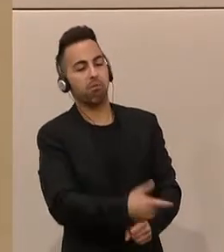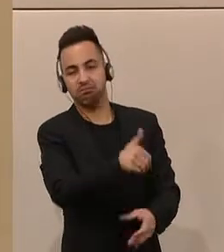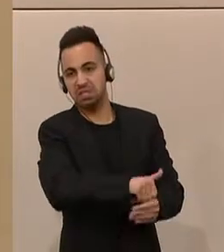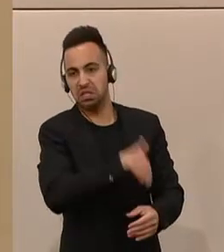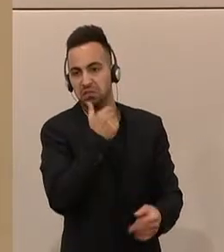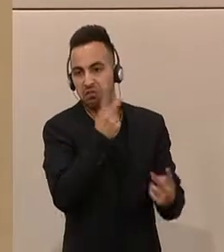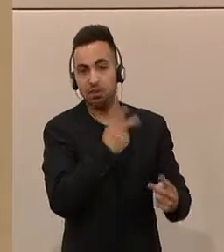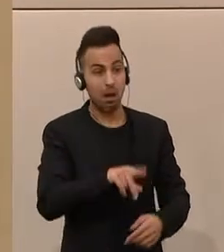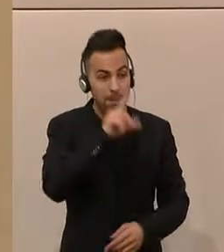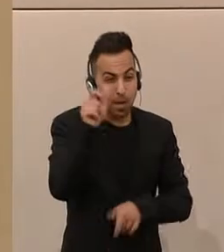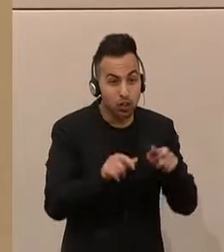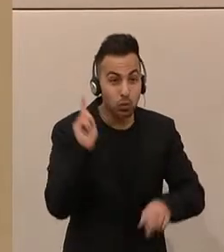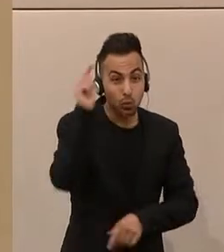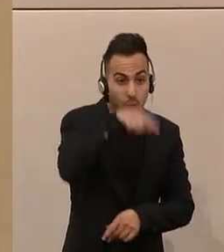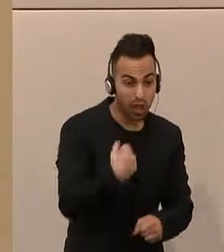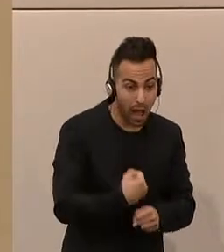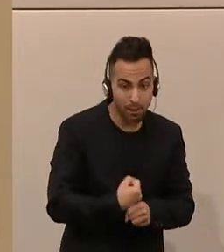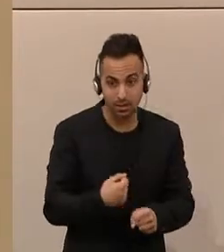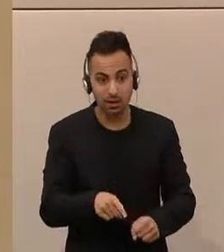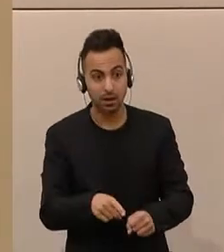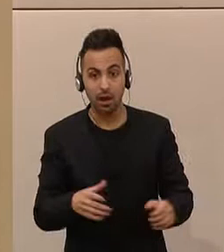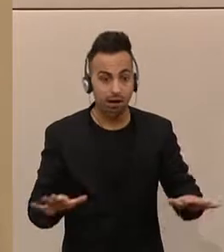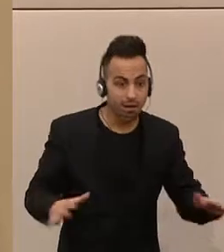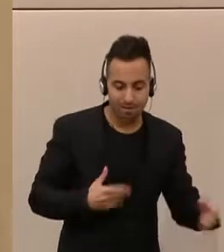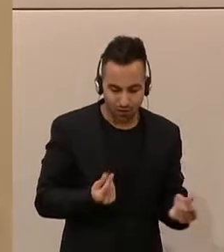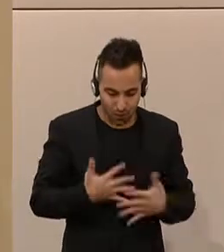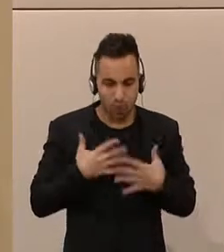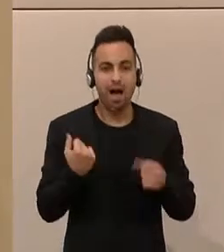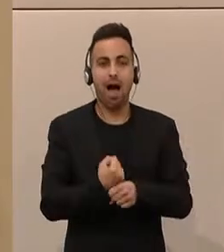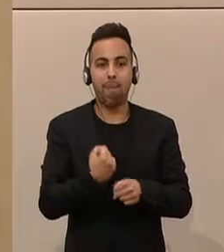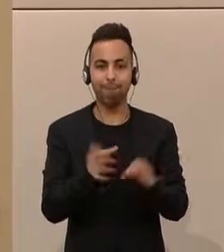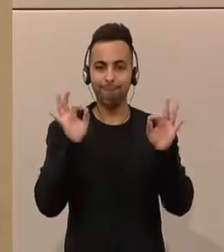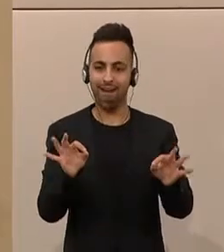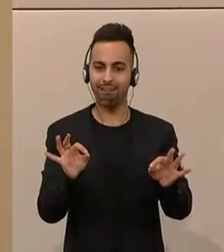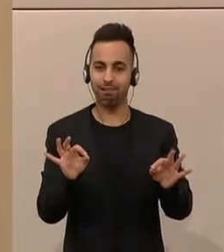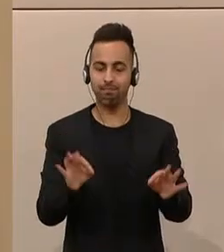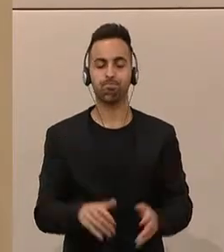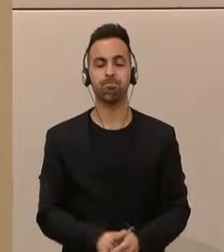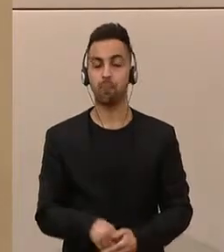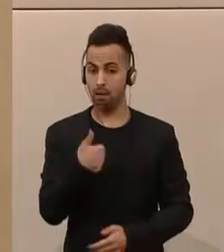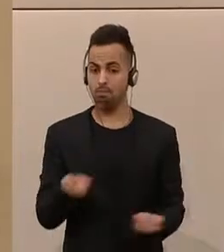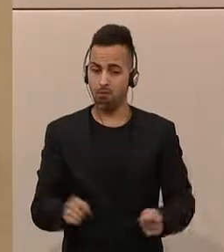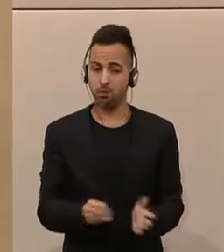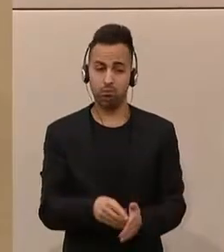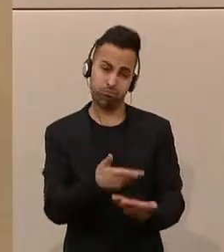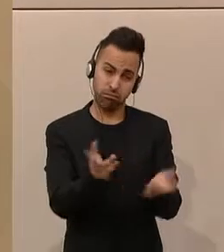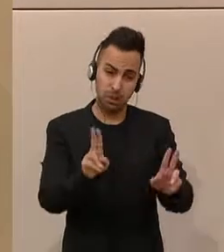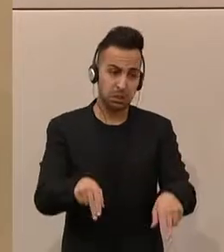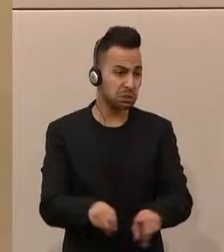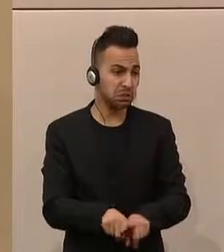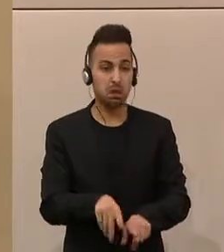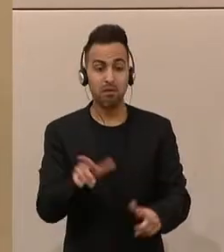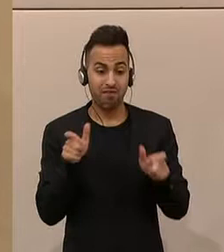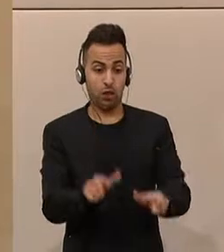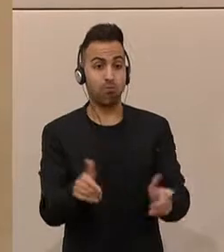ehrlich, für die Menschen, die dort beschäftigt sind, fühlt es sich aber genauso an, dass sie einen Job haben. Und zum Abschluss noch, ihr habt recht, um all das zu